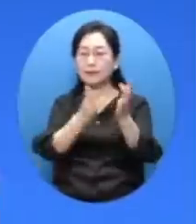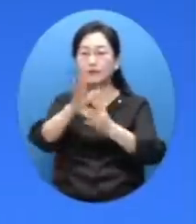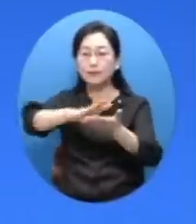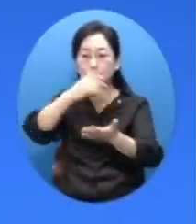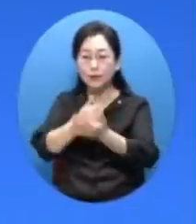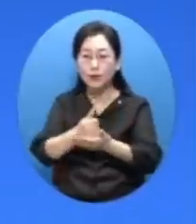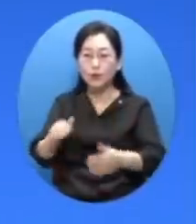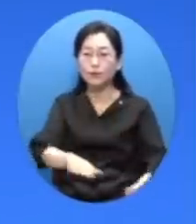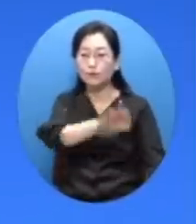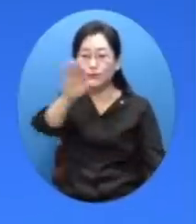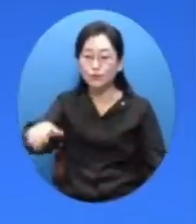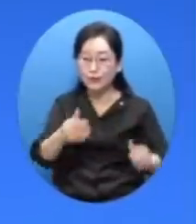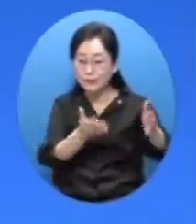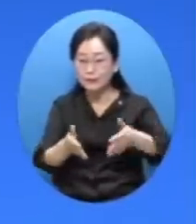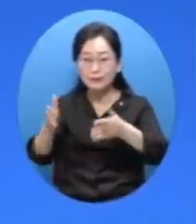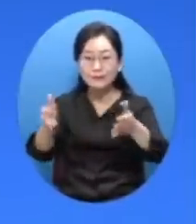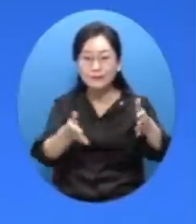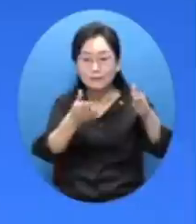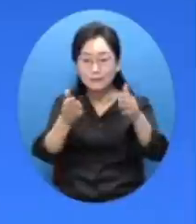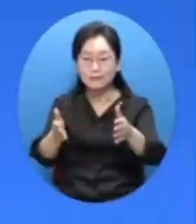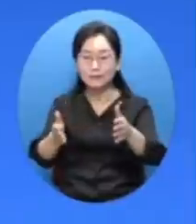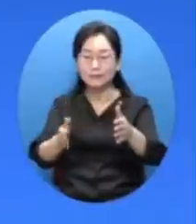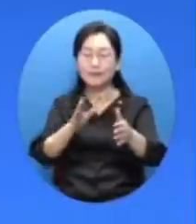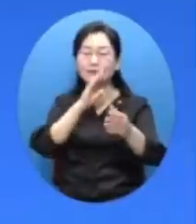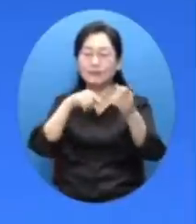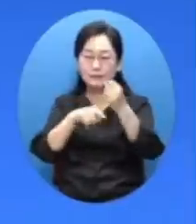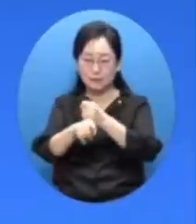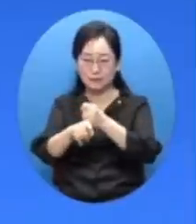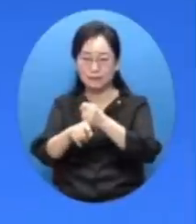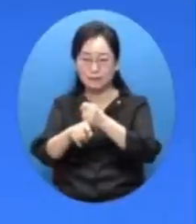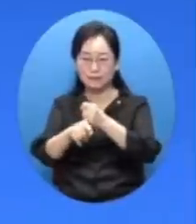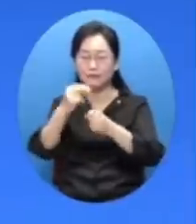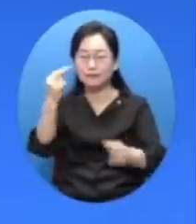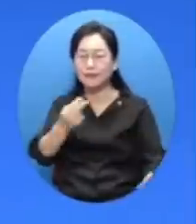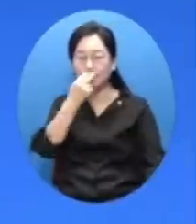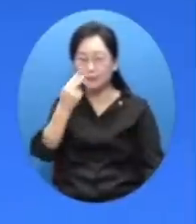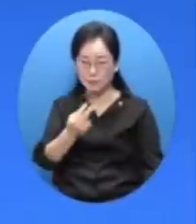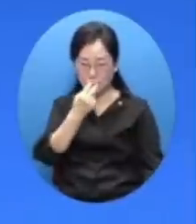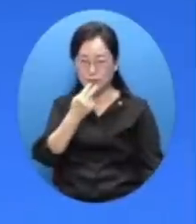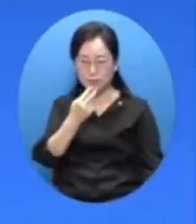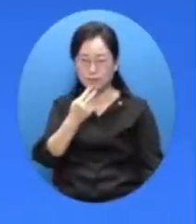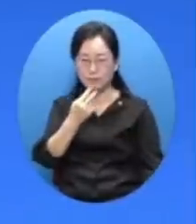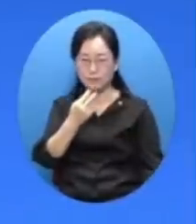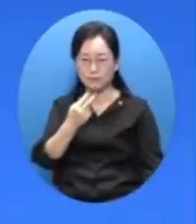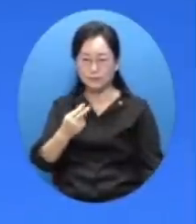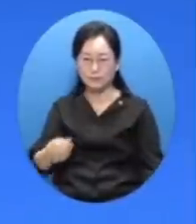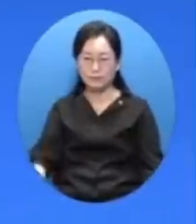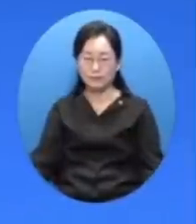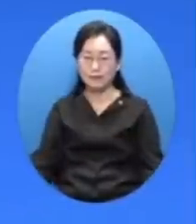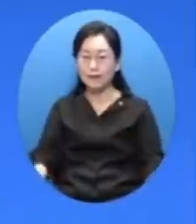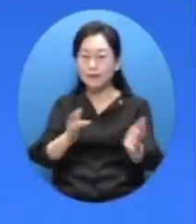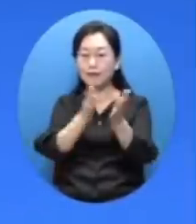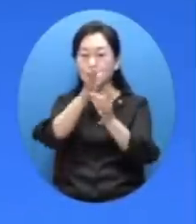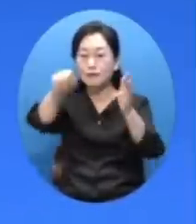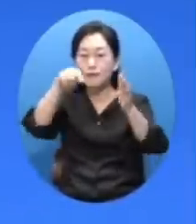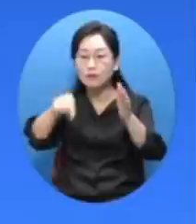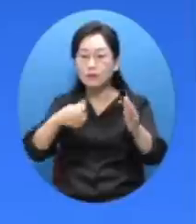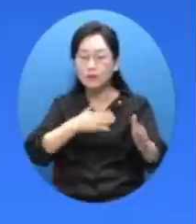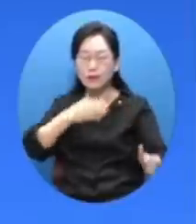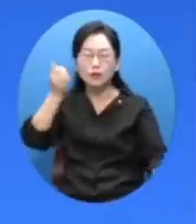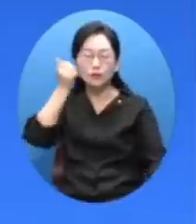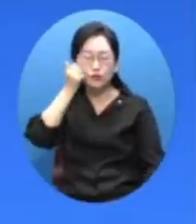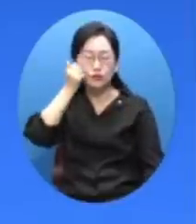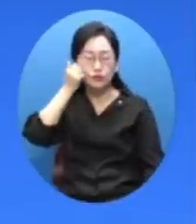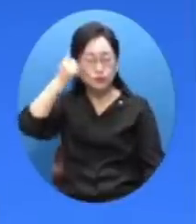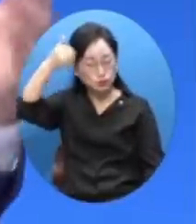예수께서는 우리의 길이 되시고 진리가 되시고 생명이 되십니다. 예수님 안에서 내가 누구인지를